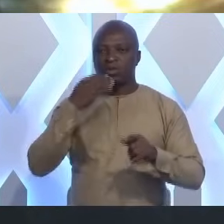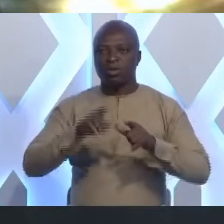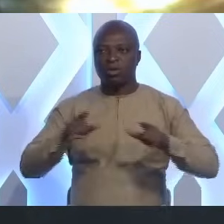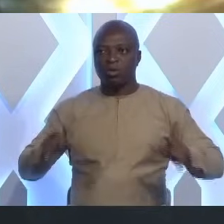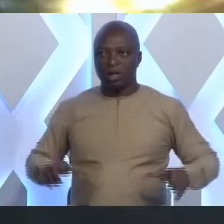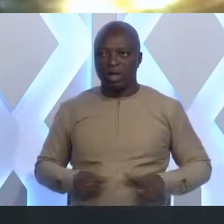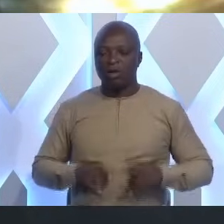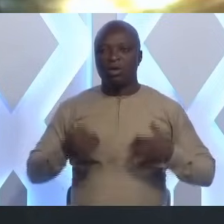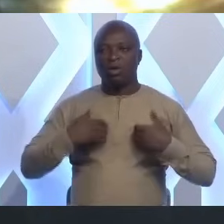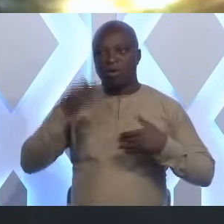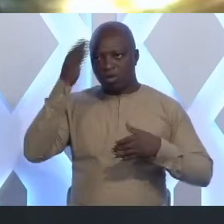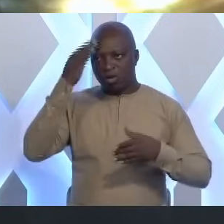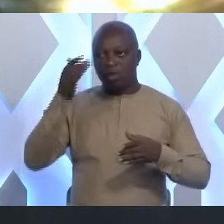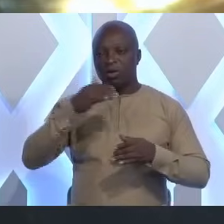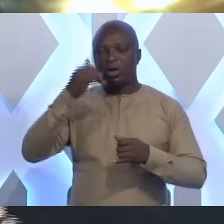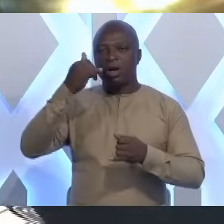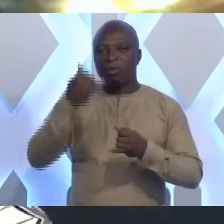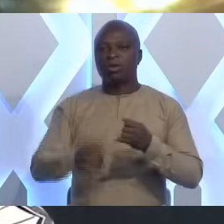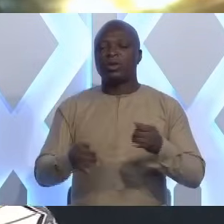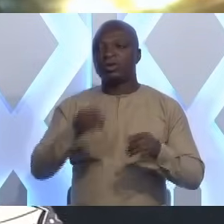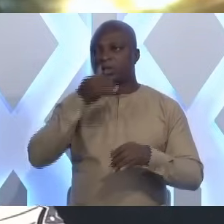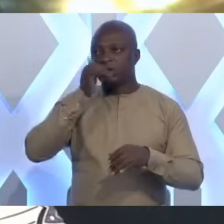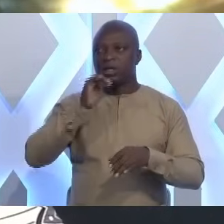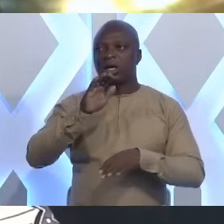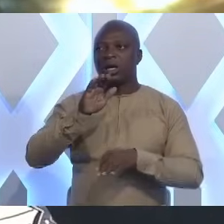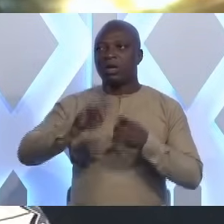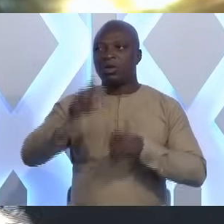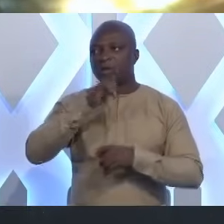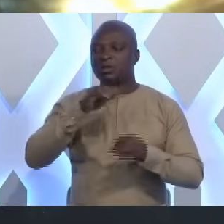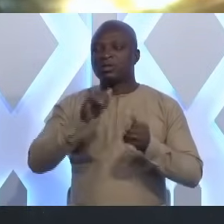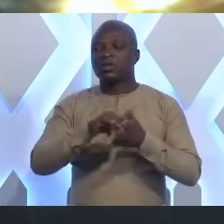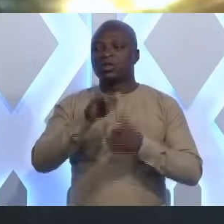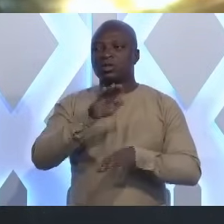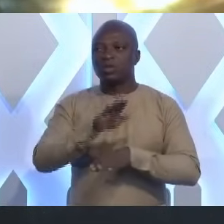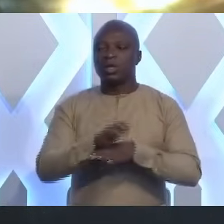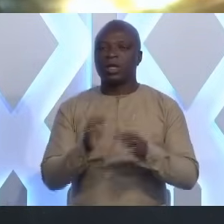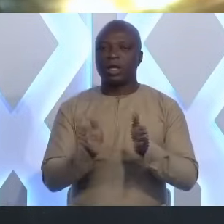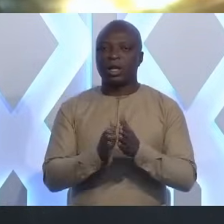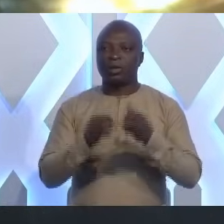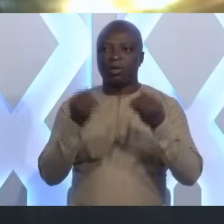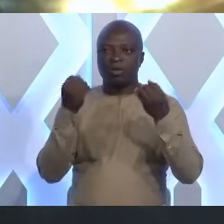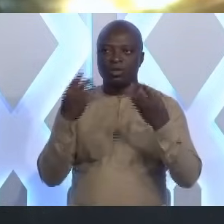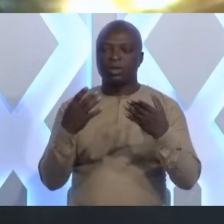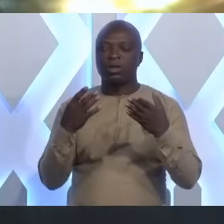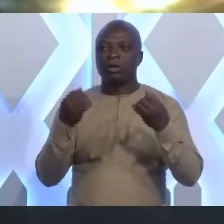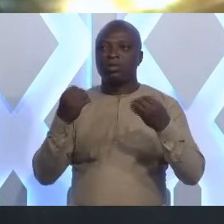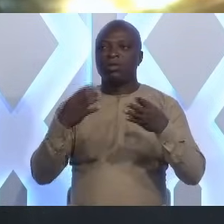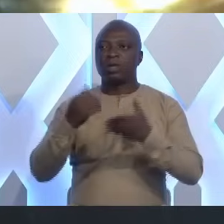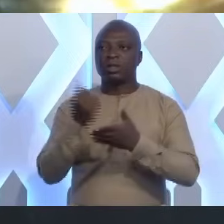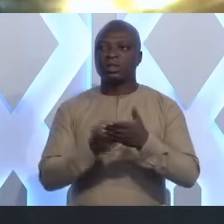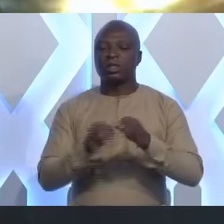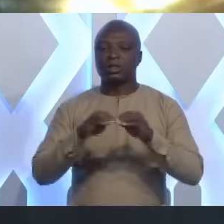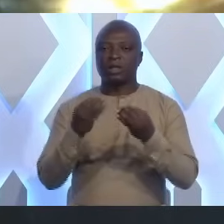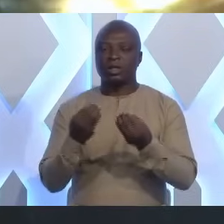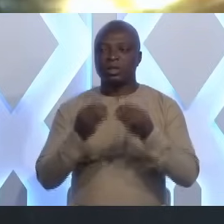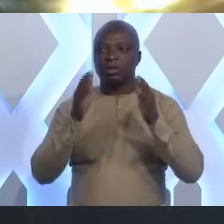ont connu leur apothéose hier à Lomé. C'était au cours d'une soirée qui a réuni aussi bien les artisans que les